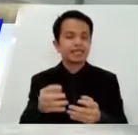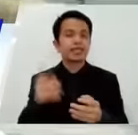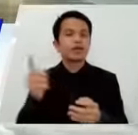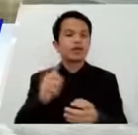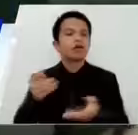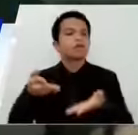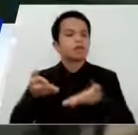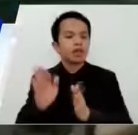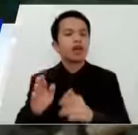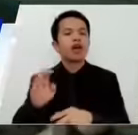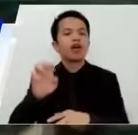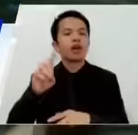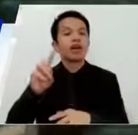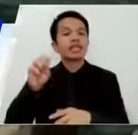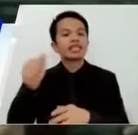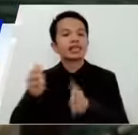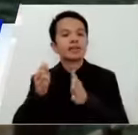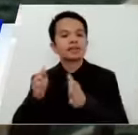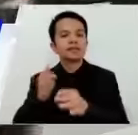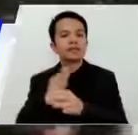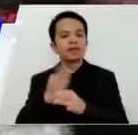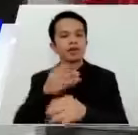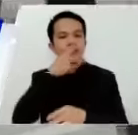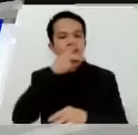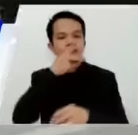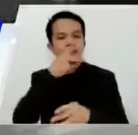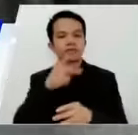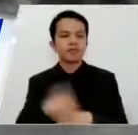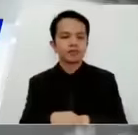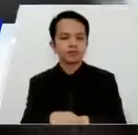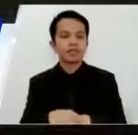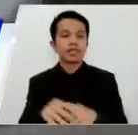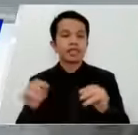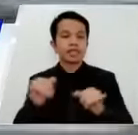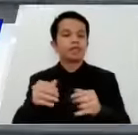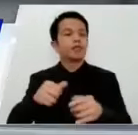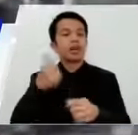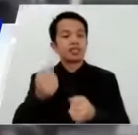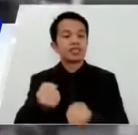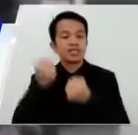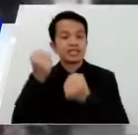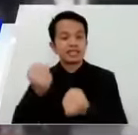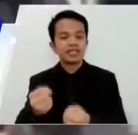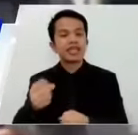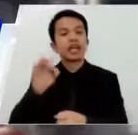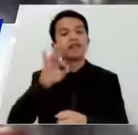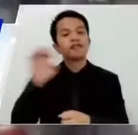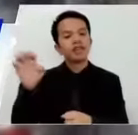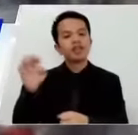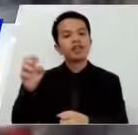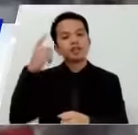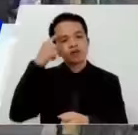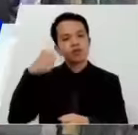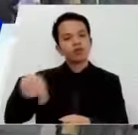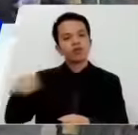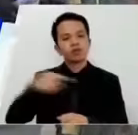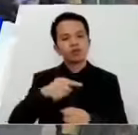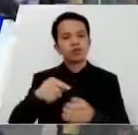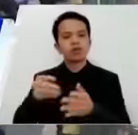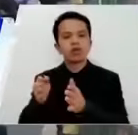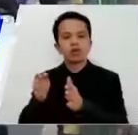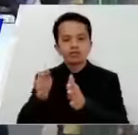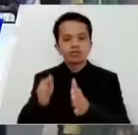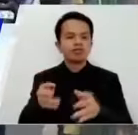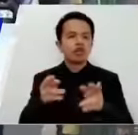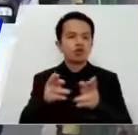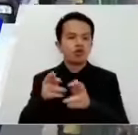bus lane ng mga pribadong sasakyang marami ng sakay, pati mungkahing singilin ng congestion fee ang mga dadaan sa ilang piling kalye tulad ng ginagawa